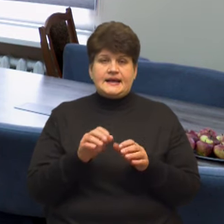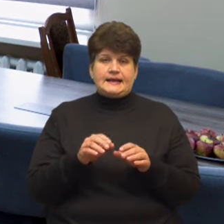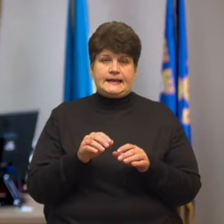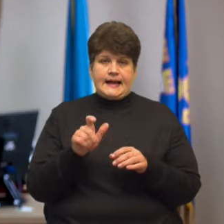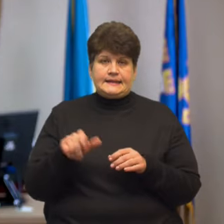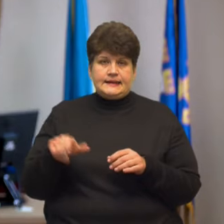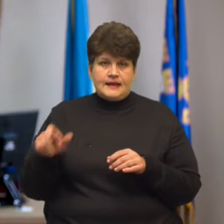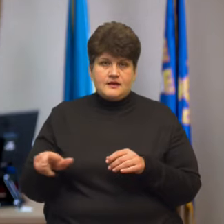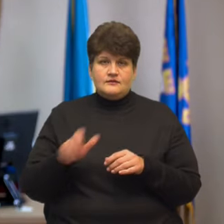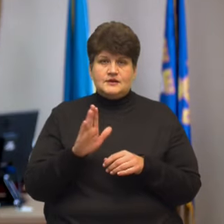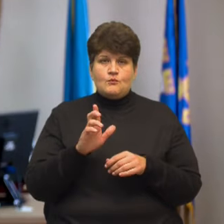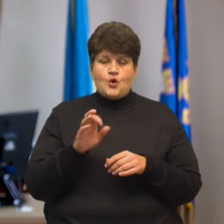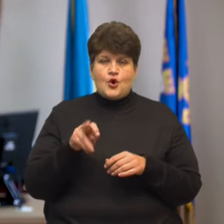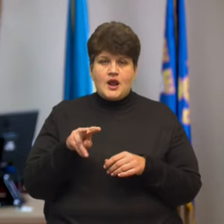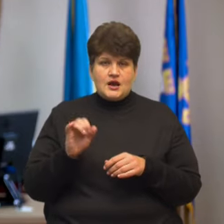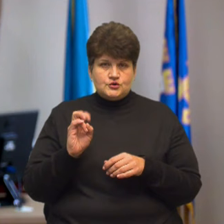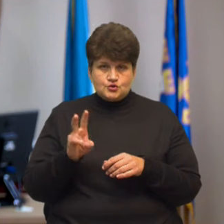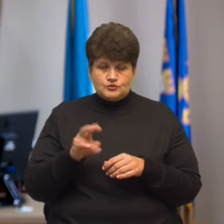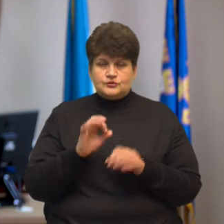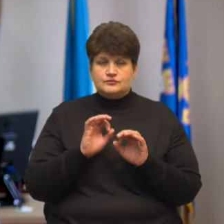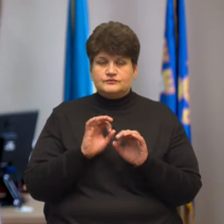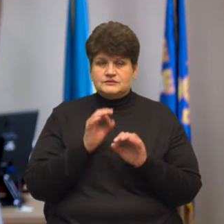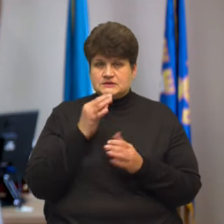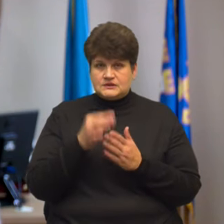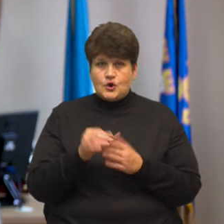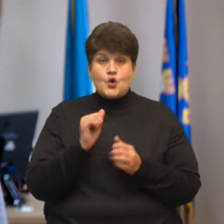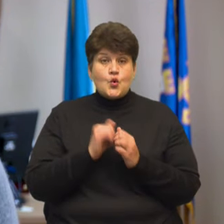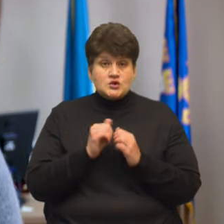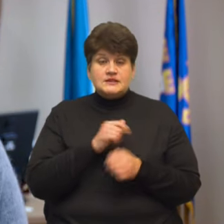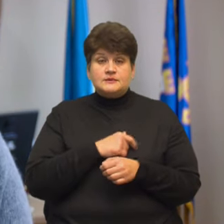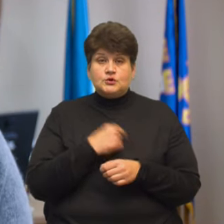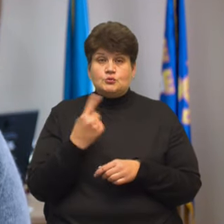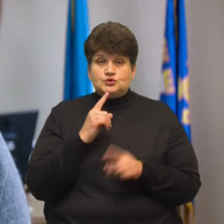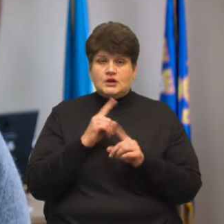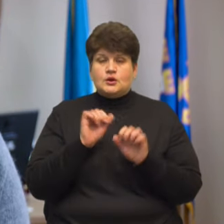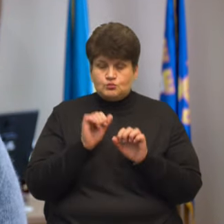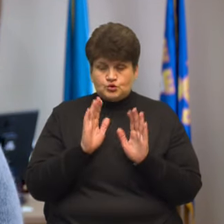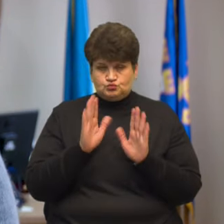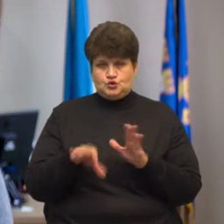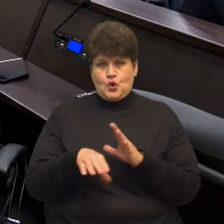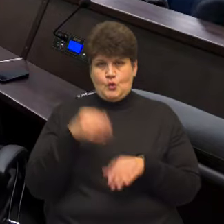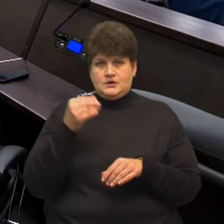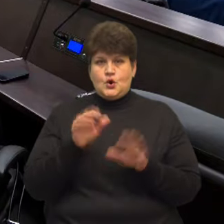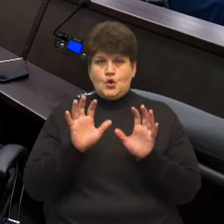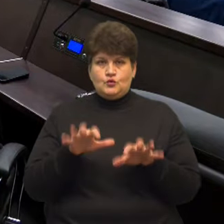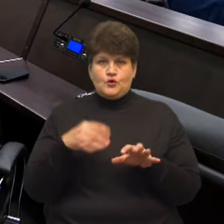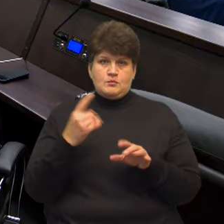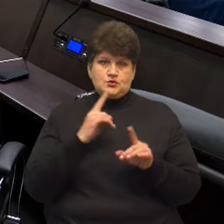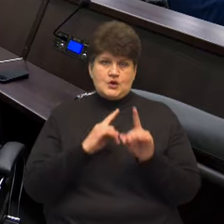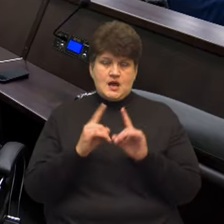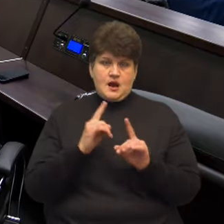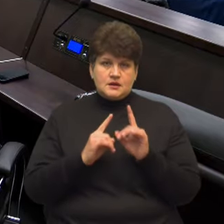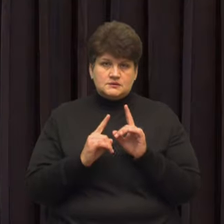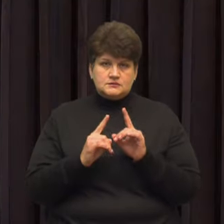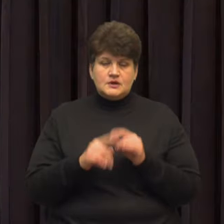відповів кожен депутат Тернопільської обласної ради може бути обраний головою обласної ради нагадаю